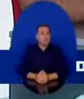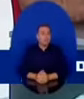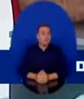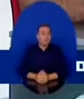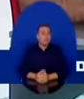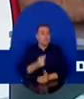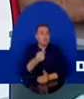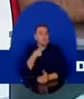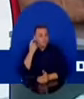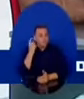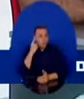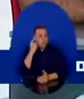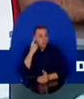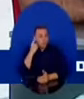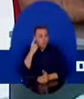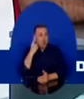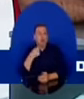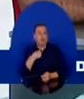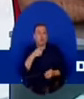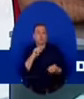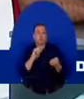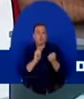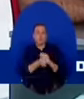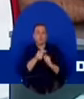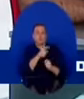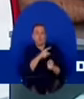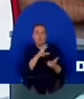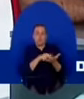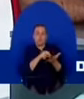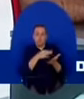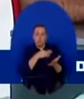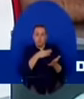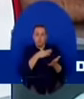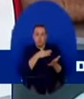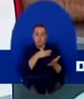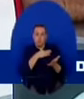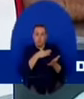אני חושב, אנחנו הופכים את התמונות שלנו לתקווה,